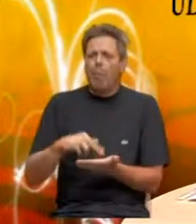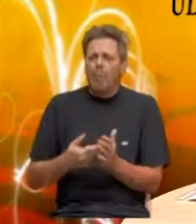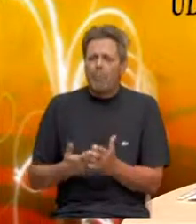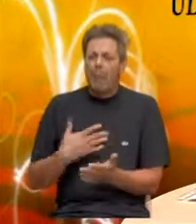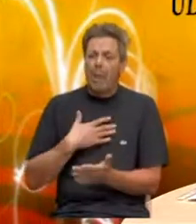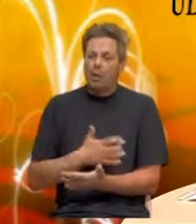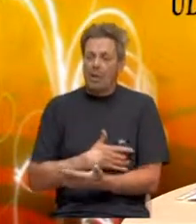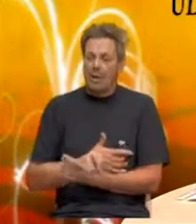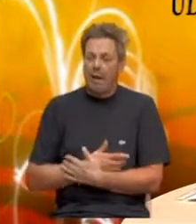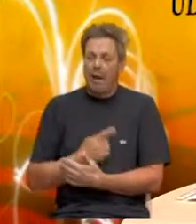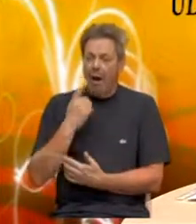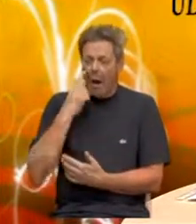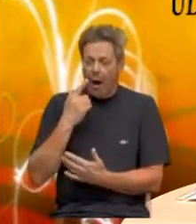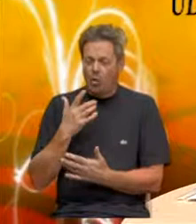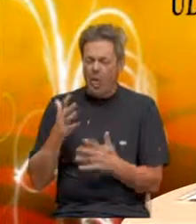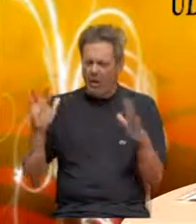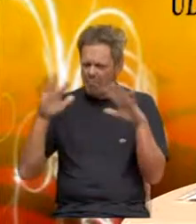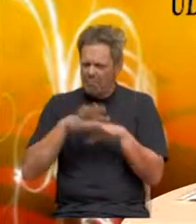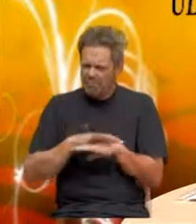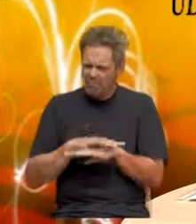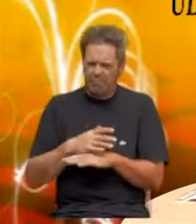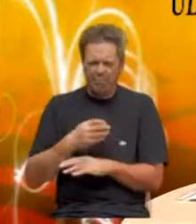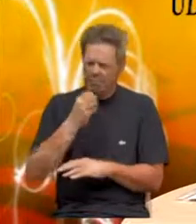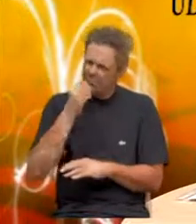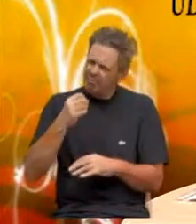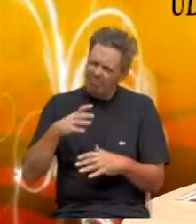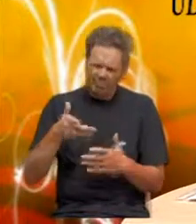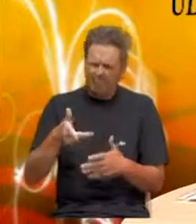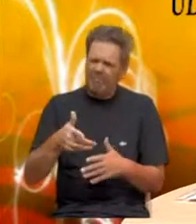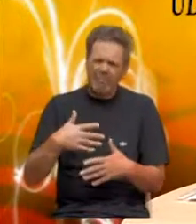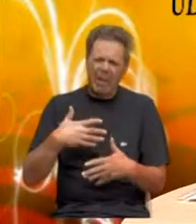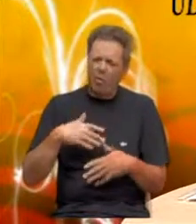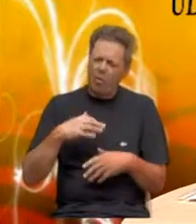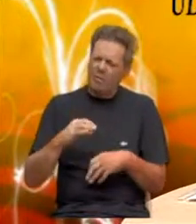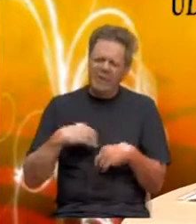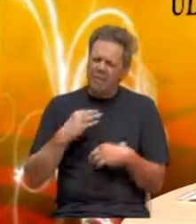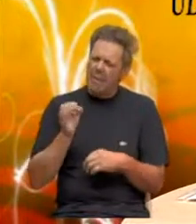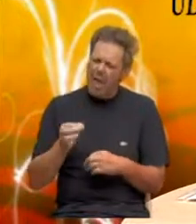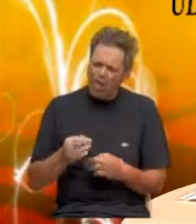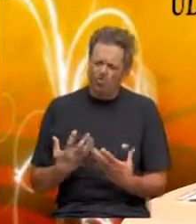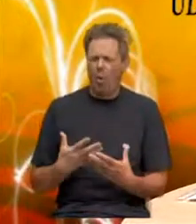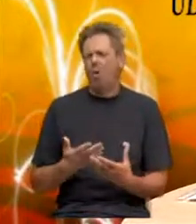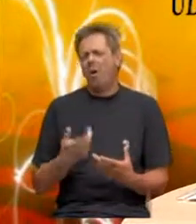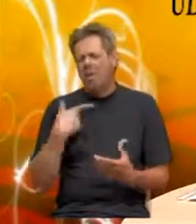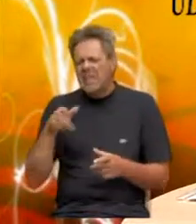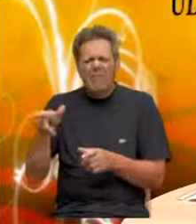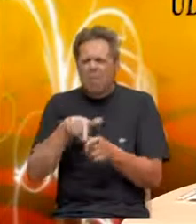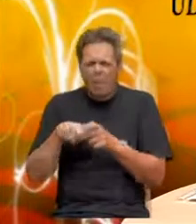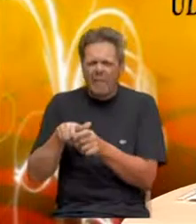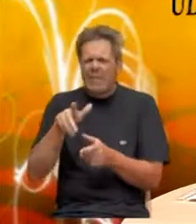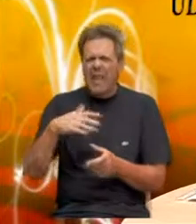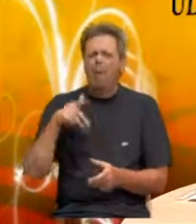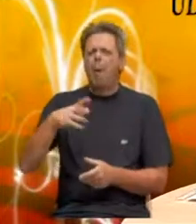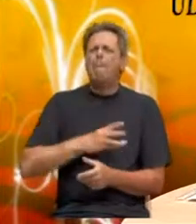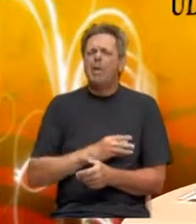tog našeg srca. Ako se naruši njegova normalno zdravlje, njegovog mišića, njegovih svih tih poveznica i tako dalje, mi